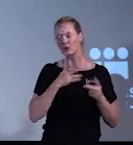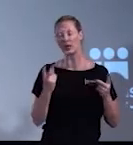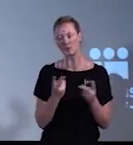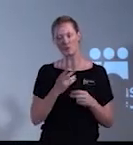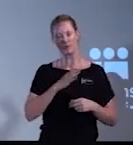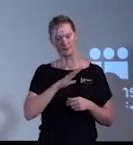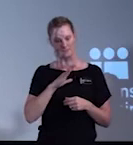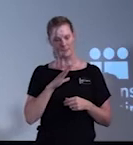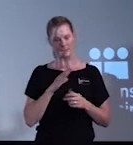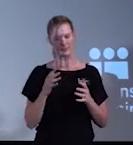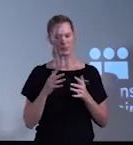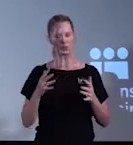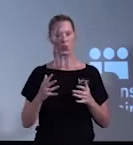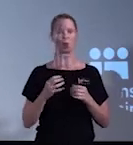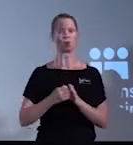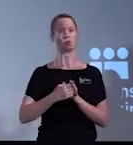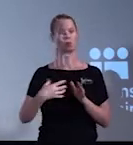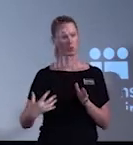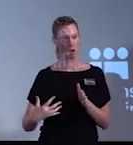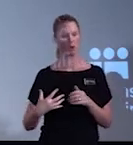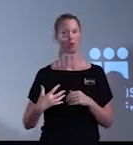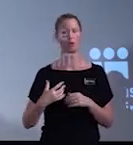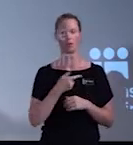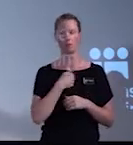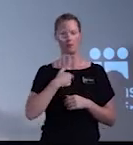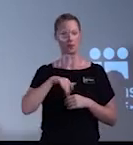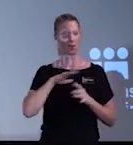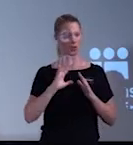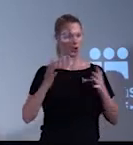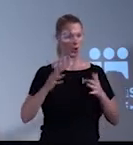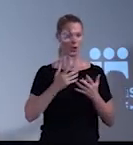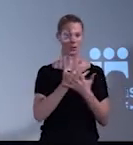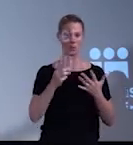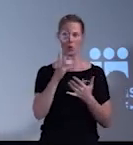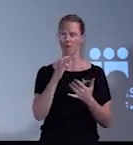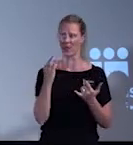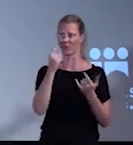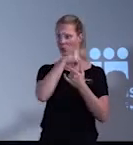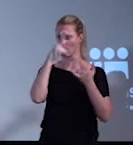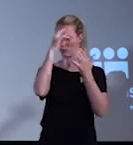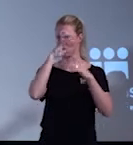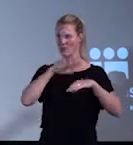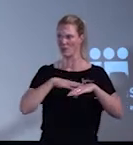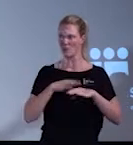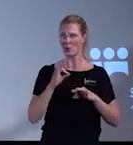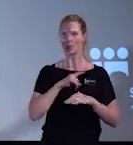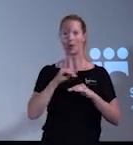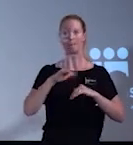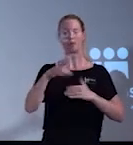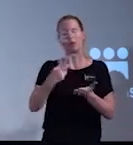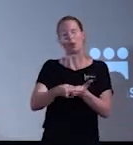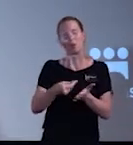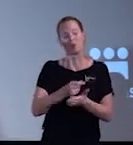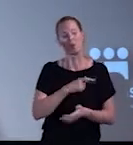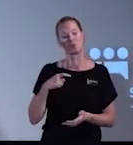det finns en stor anledning till om man vill ha en ökad mångfald att fundera på hur mycket mer får det kosta.